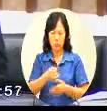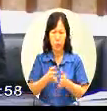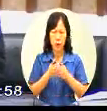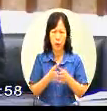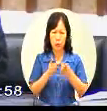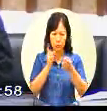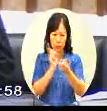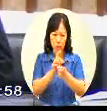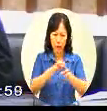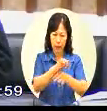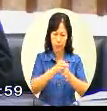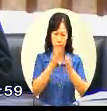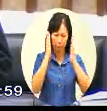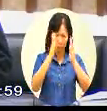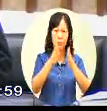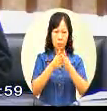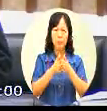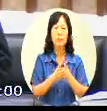雄经济正义。